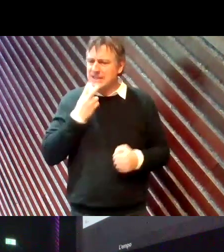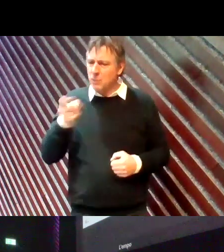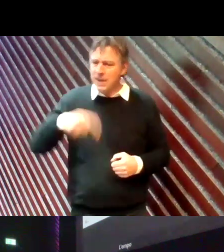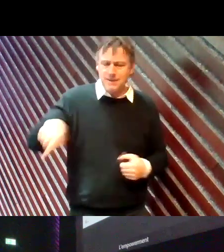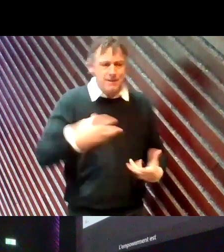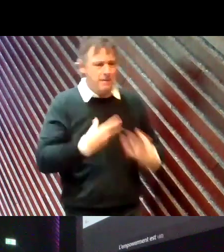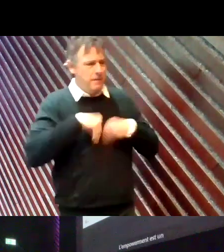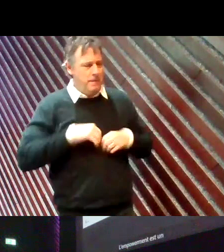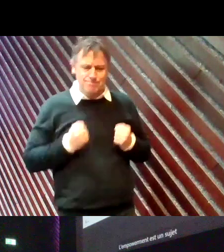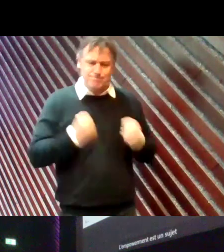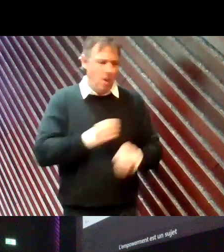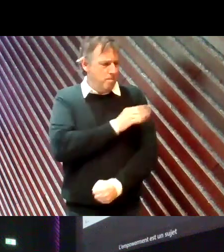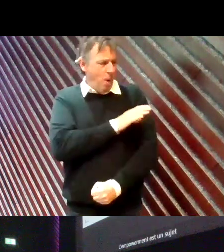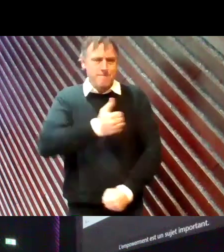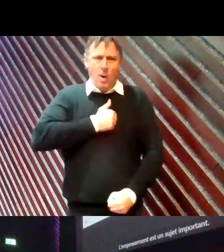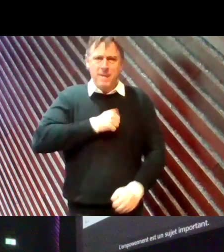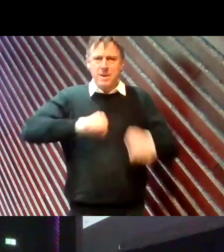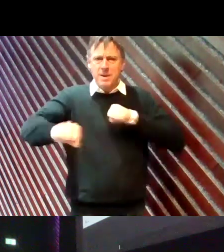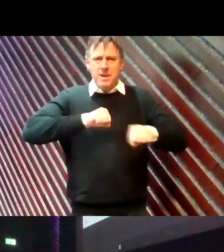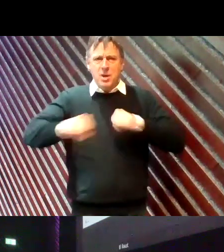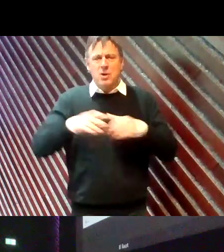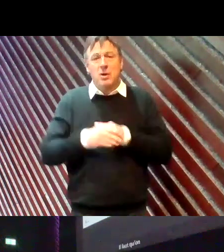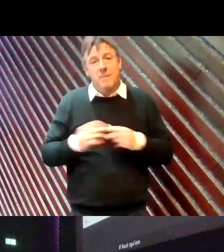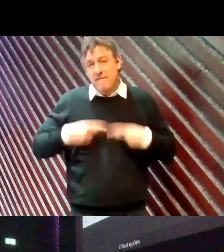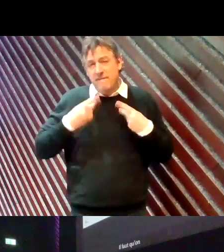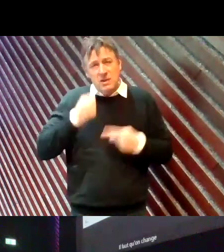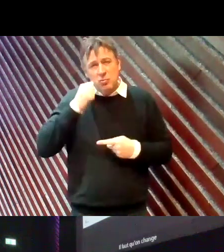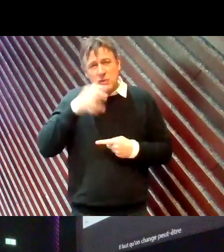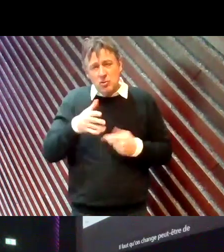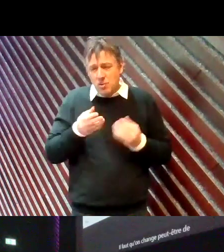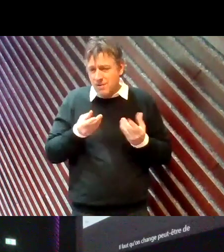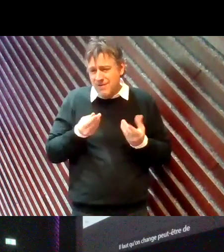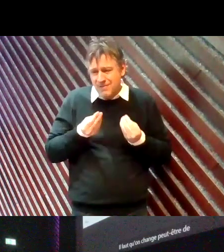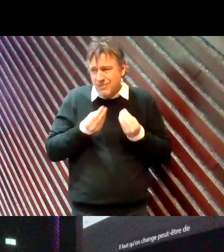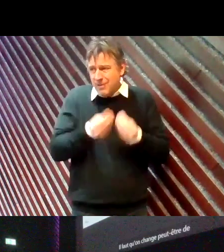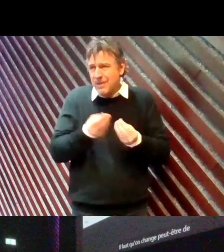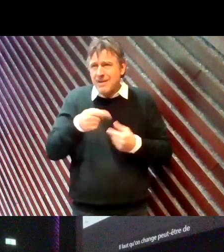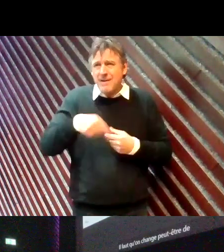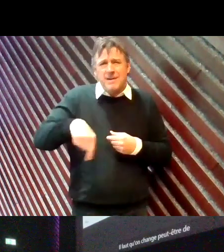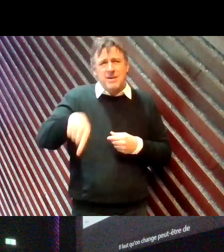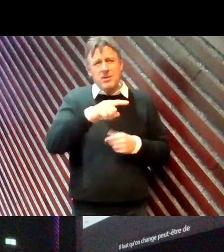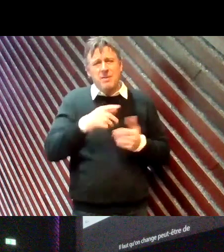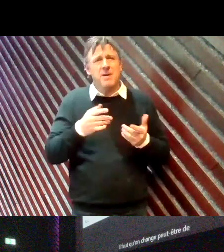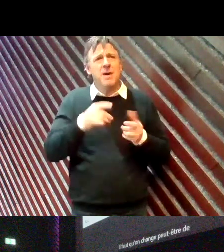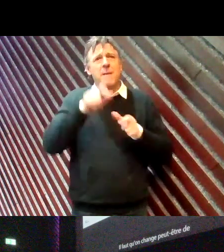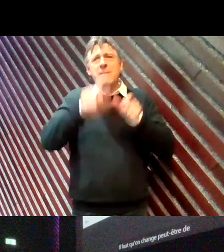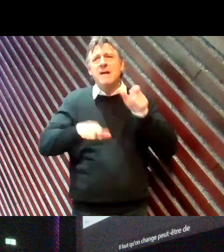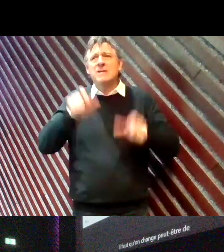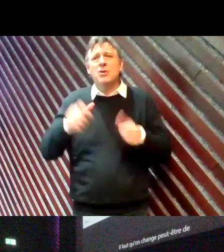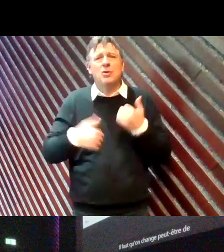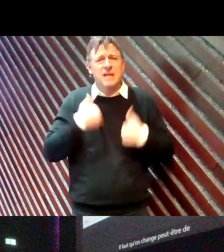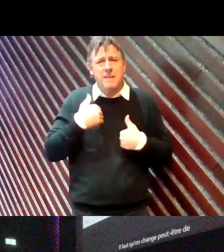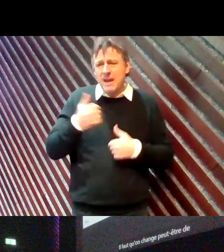change peut-être un peu de curseur. qu'on est à coups aussi ça au petit geste de la vie quotidienne. Pour la personne handicapée, c'est tout simplement